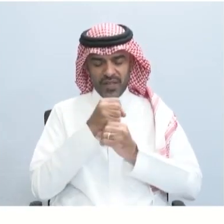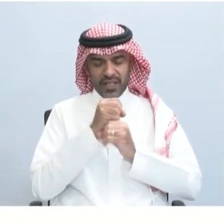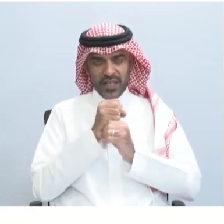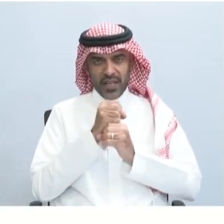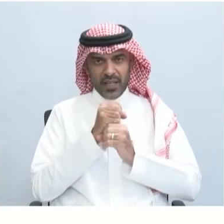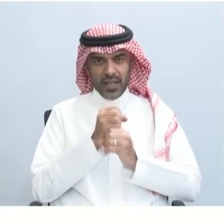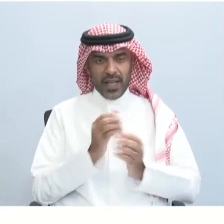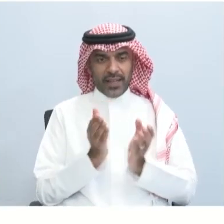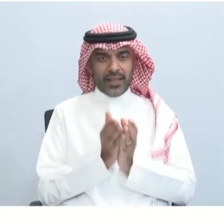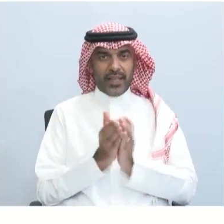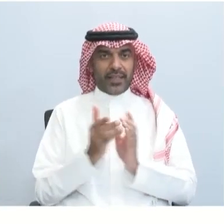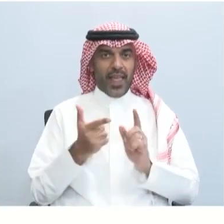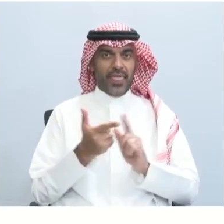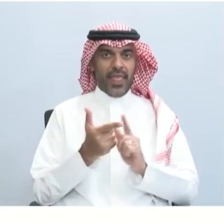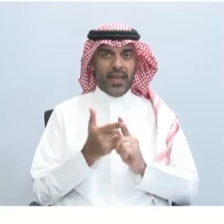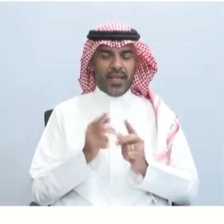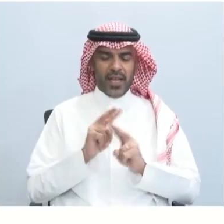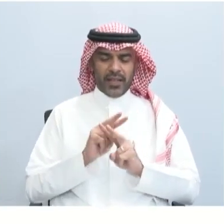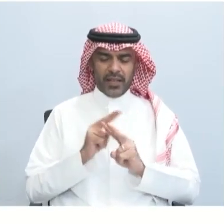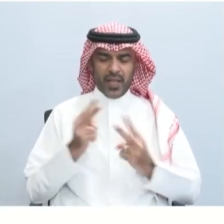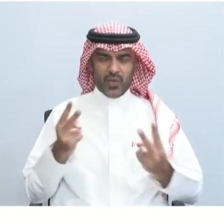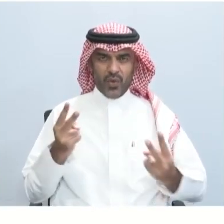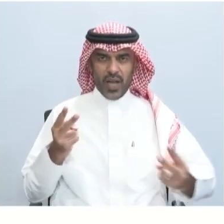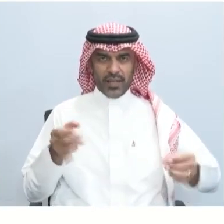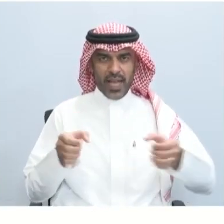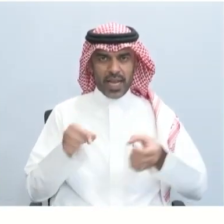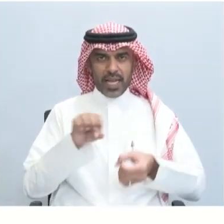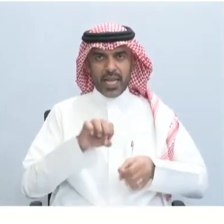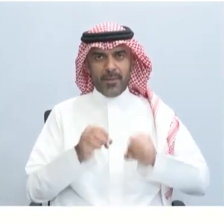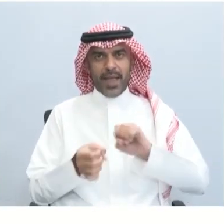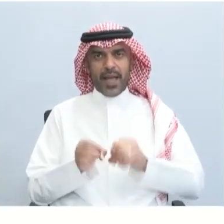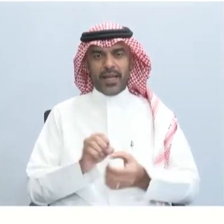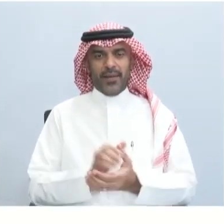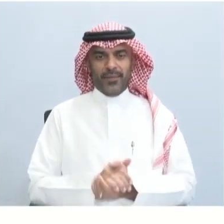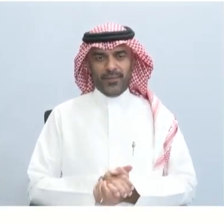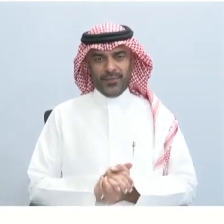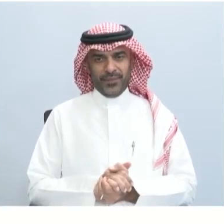الكيميائيه مره اخرى التغيرات الكيميائيه